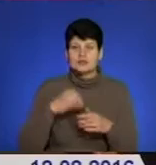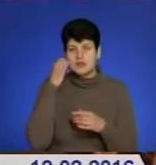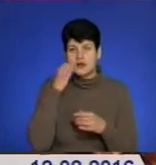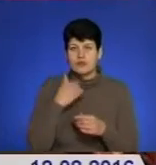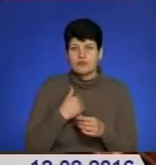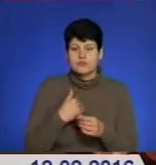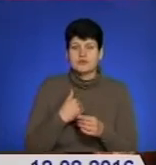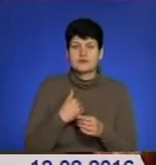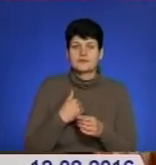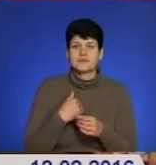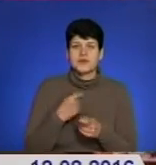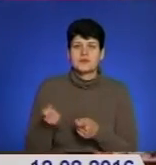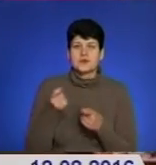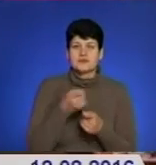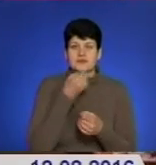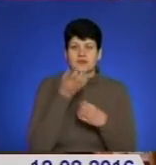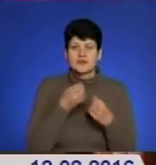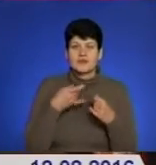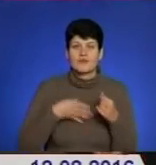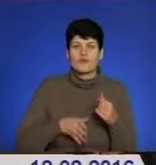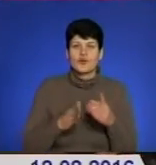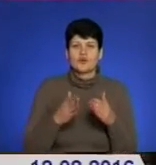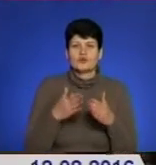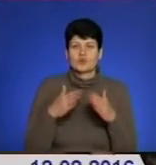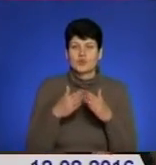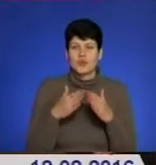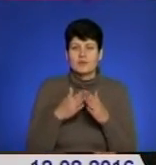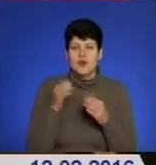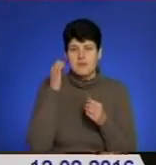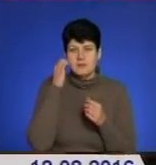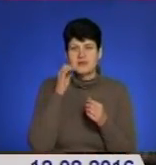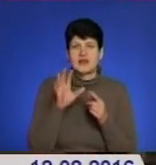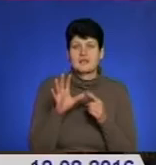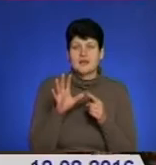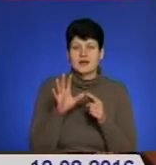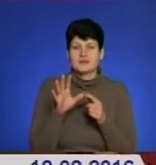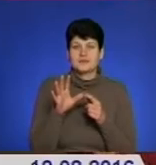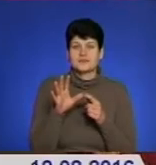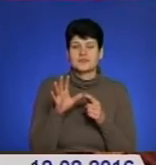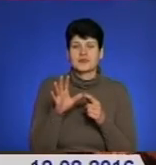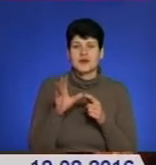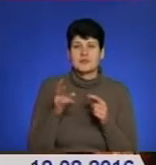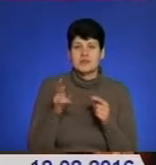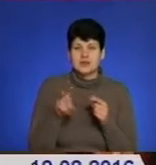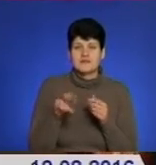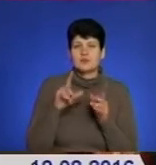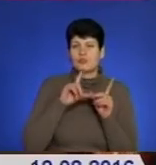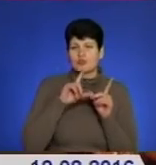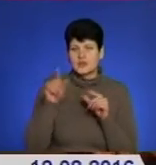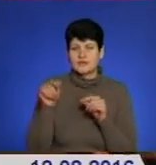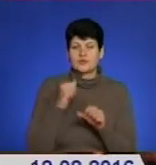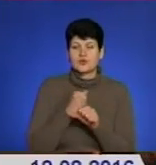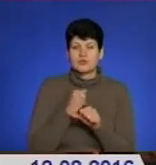мені, приносив квіти до родому. Я так пам'ятаю, як диво, як цей раз 5 я прийшла. А вже він поїхав на роботу, бо